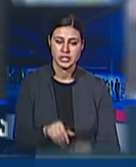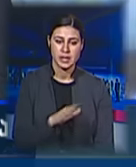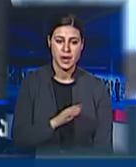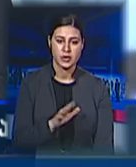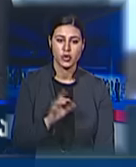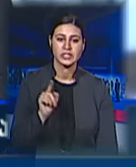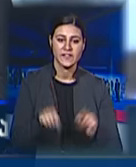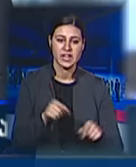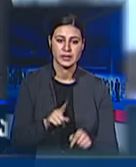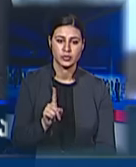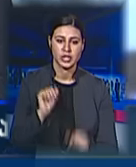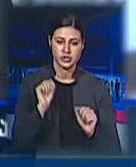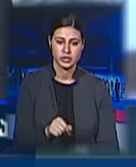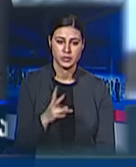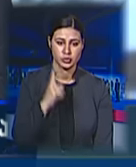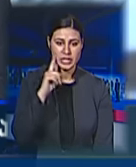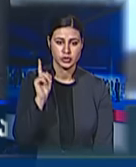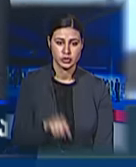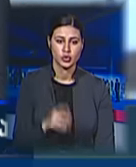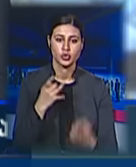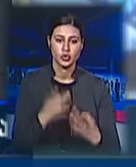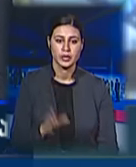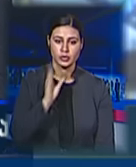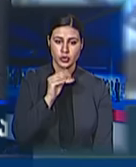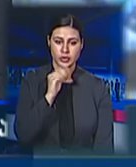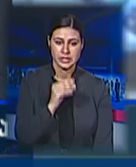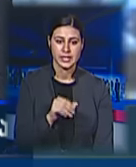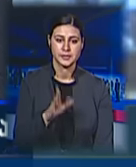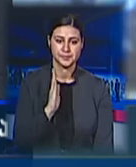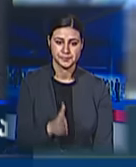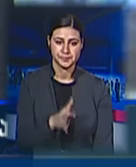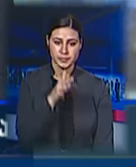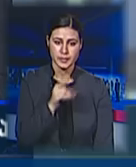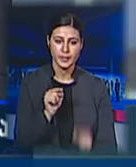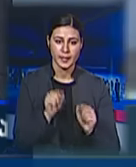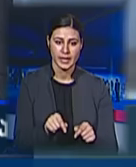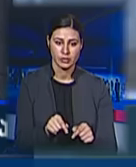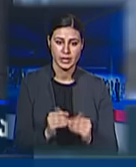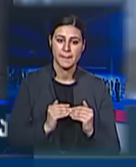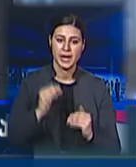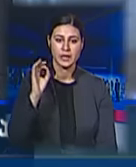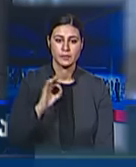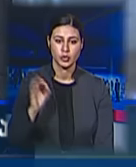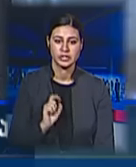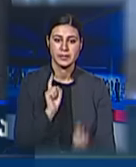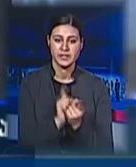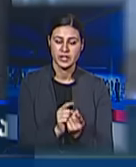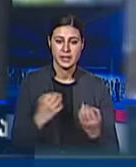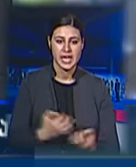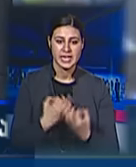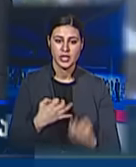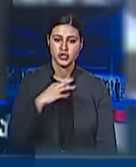იყოს ვალდებული, რაშიც შეიძლება რომ ერკვეოდეს. ხვდებით უბრალოდ, როდესაც უდგებათ კონკრეტული მომენტი, უკვე მაღალი პროცენტები ხვდებათ,